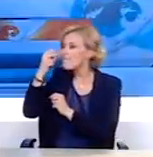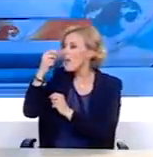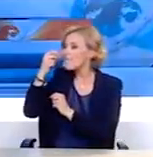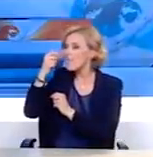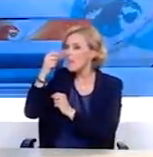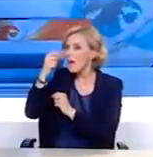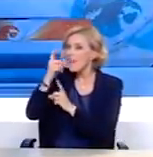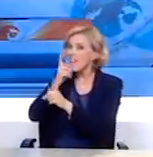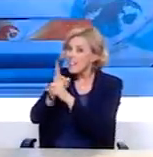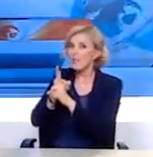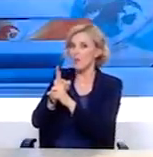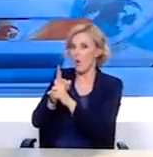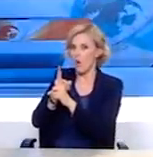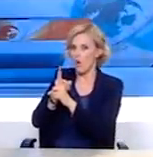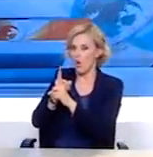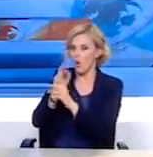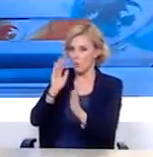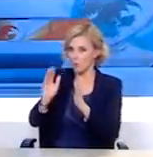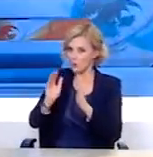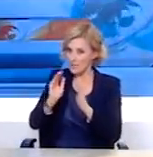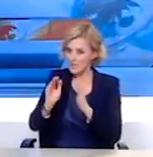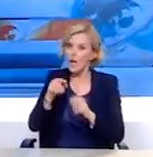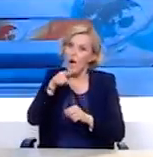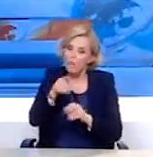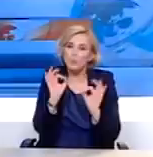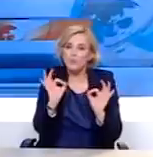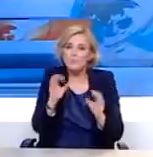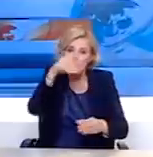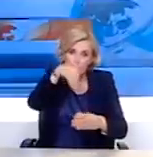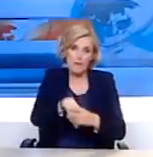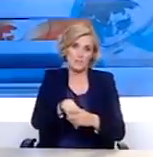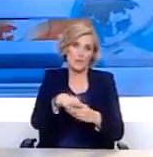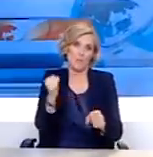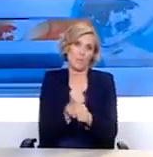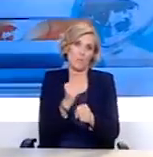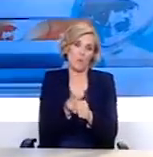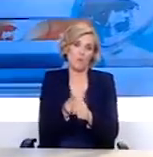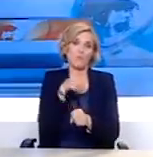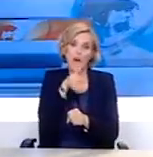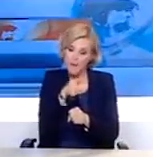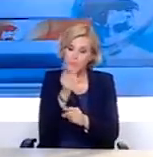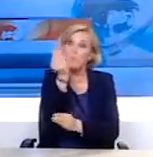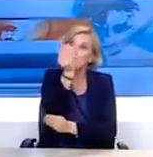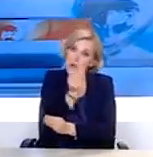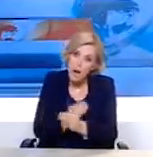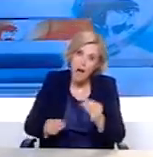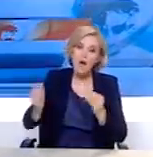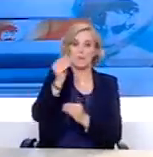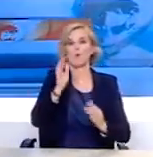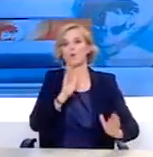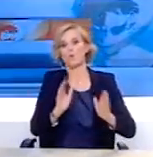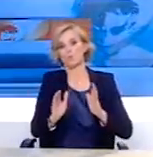visor, μια ειδική ασπίδα προστασίας προσώπου, πιθανώς να την έχετε δει στα media, η οποία προσφέρει ακόμα μια έξτρα